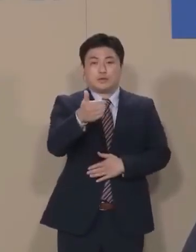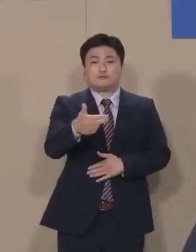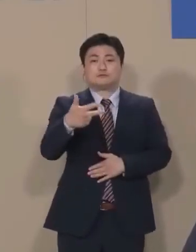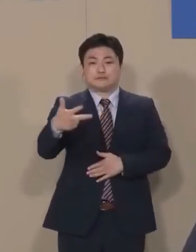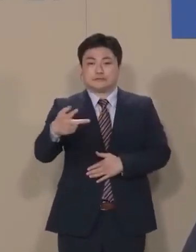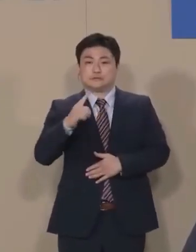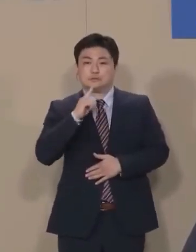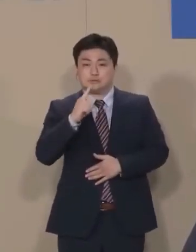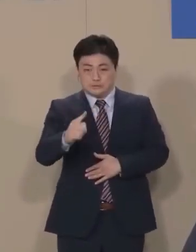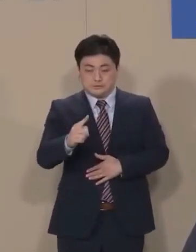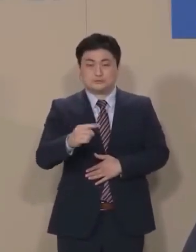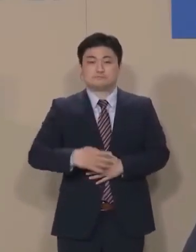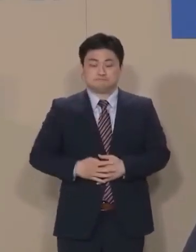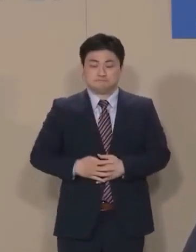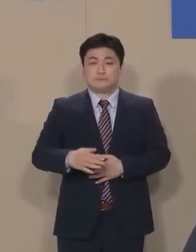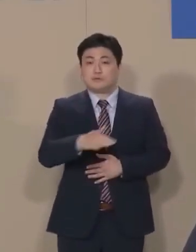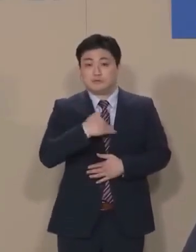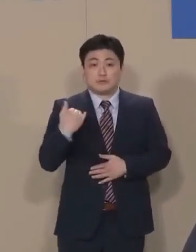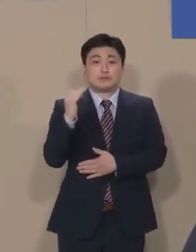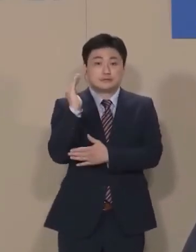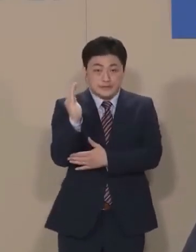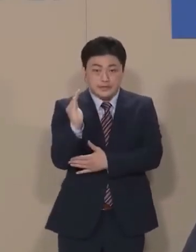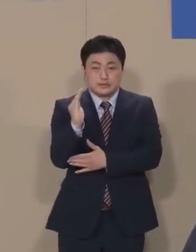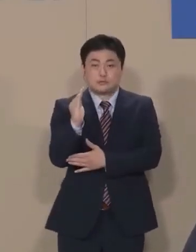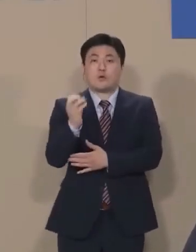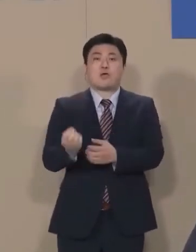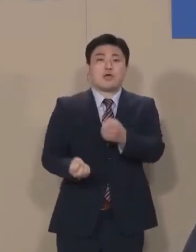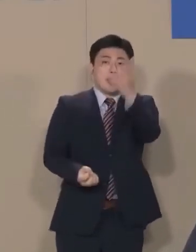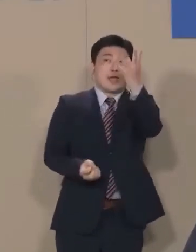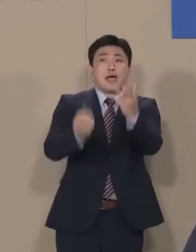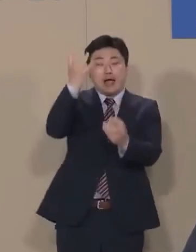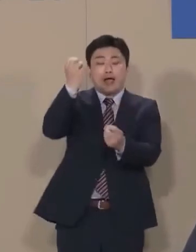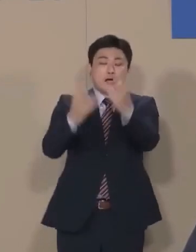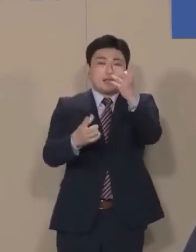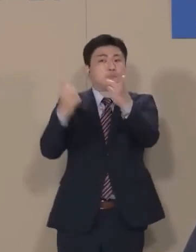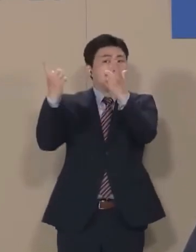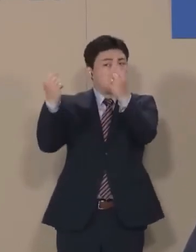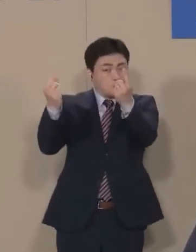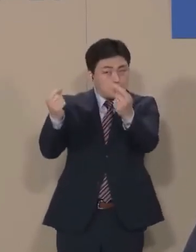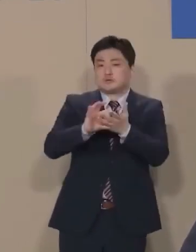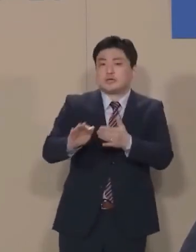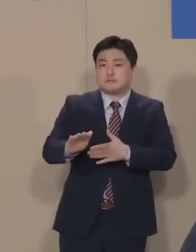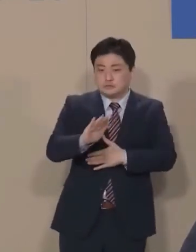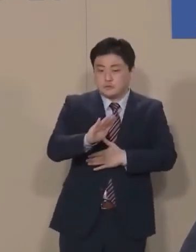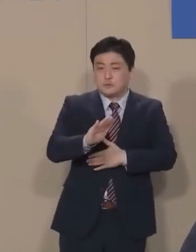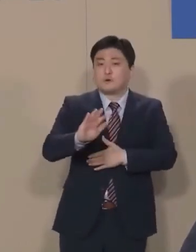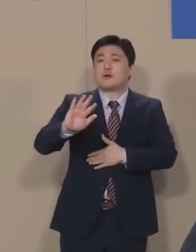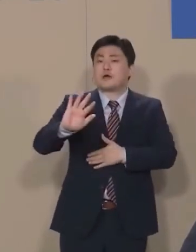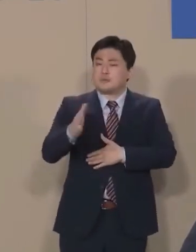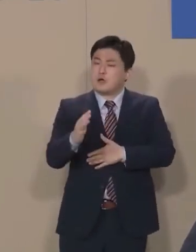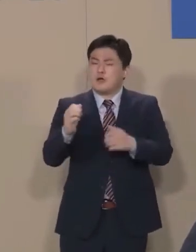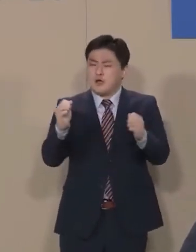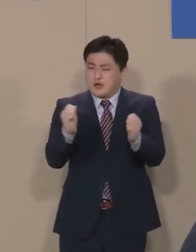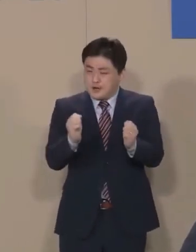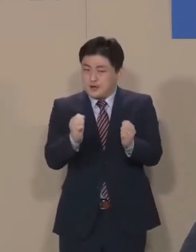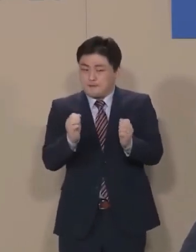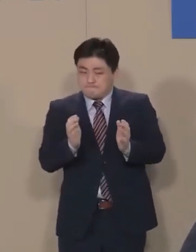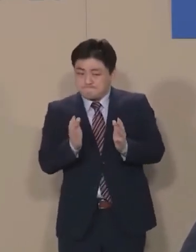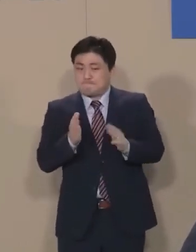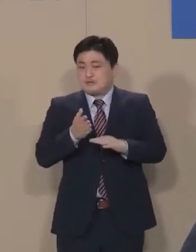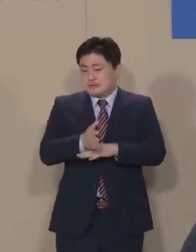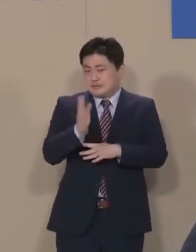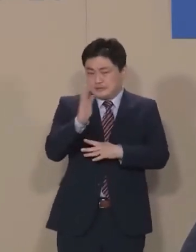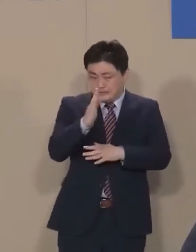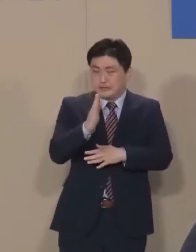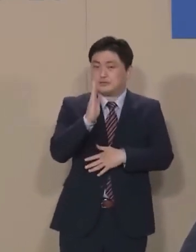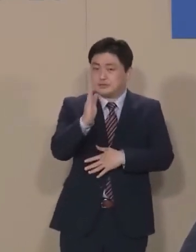私たちは政治を花火のようにしたいと考えています恐れすぎないでください怖